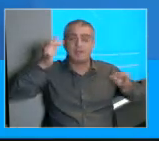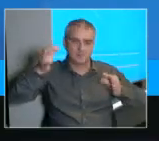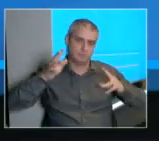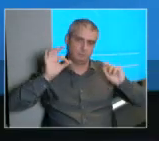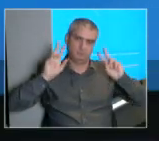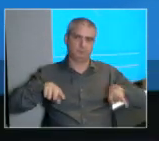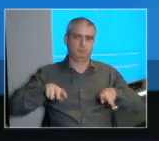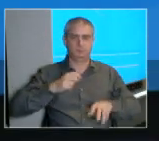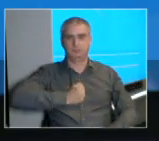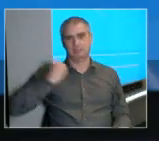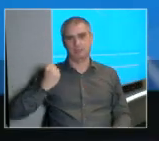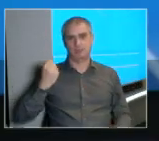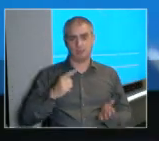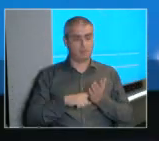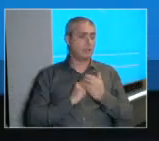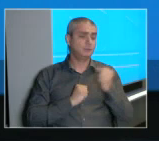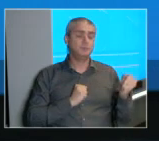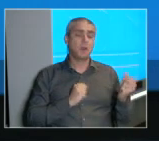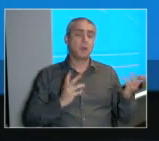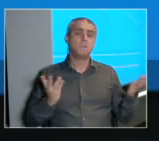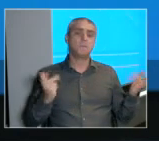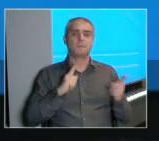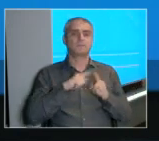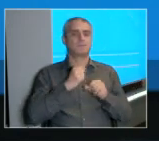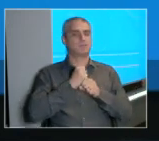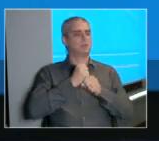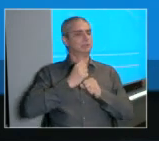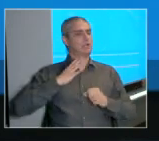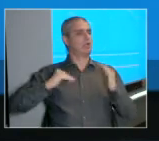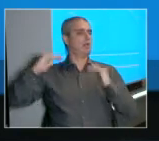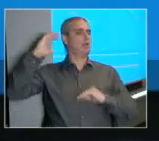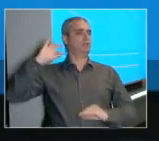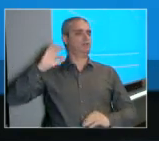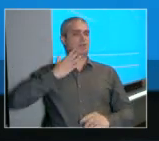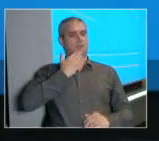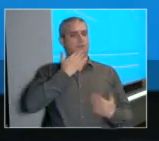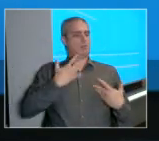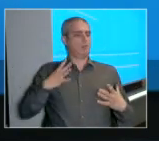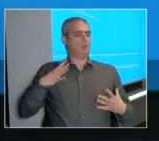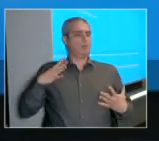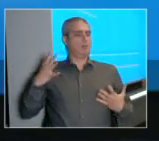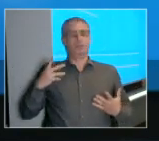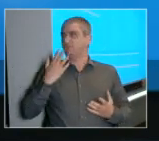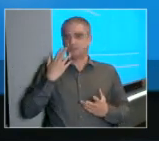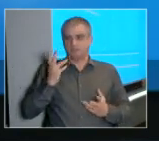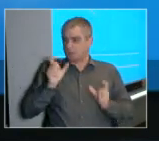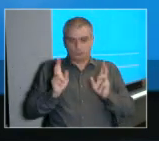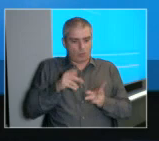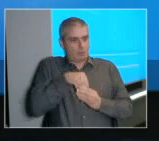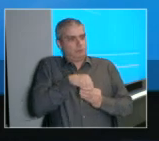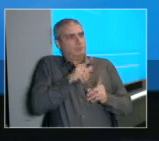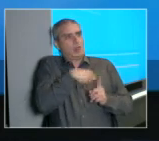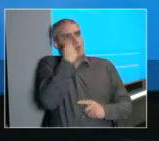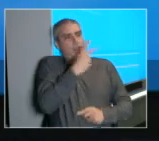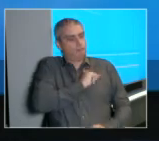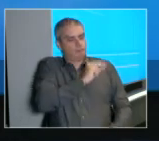מוחלט בימין, כיוון שהשמאל הוא מייצג את האליטות הישראליות, ואנשים לא יכולים להצביע למה שלא נראה